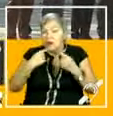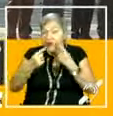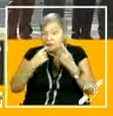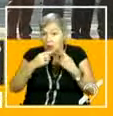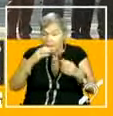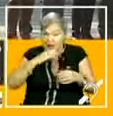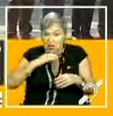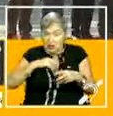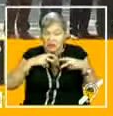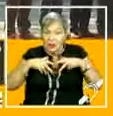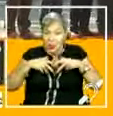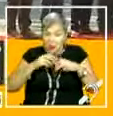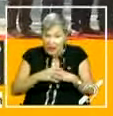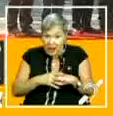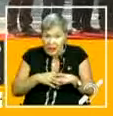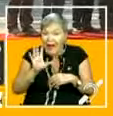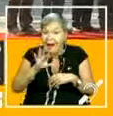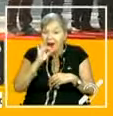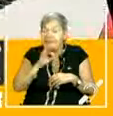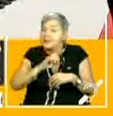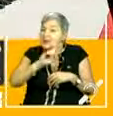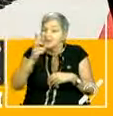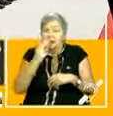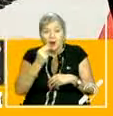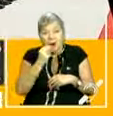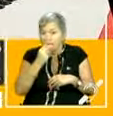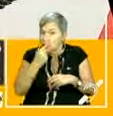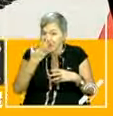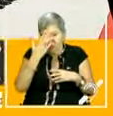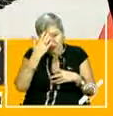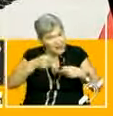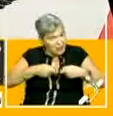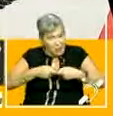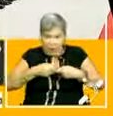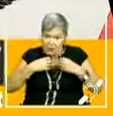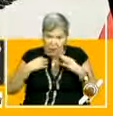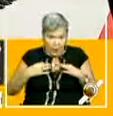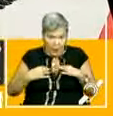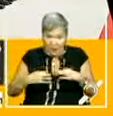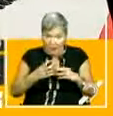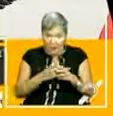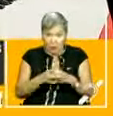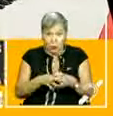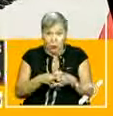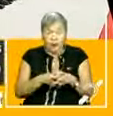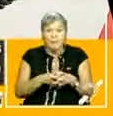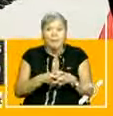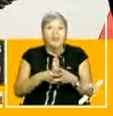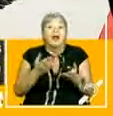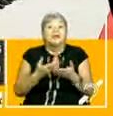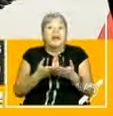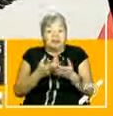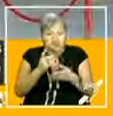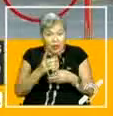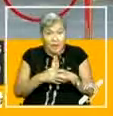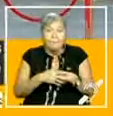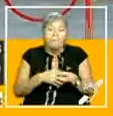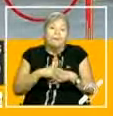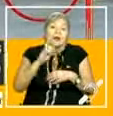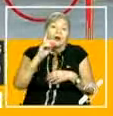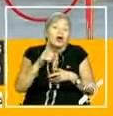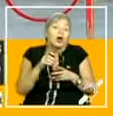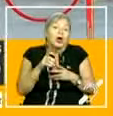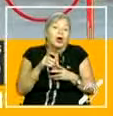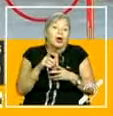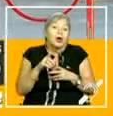președintele Ucrainei ar fi ales să nu mai susțină acest discurs în plenul Parlamentului, la recomandarea